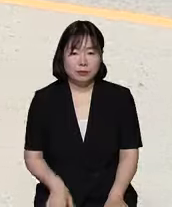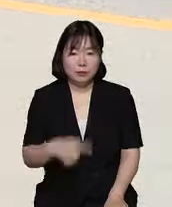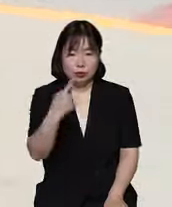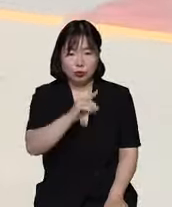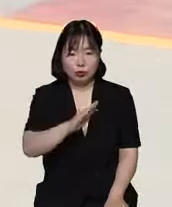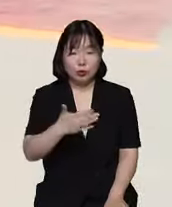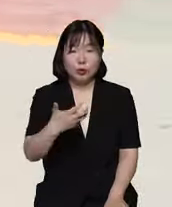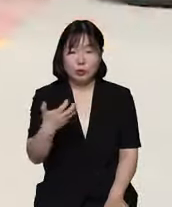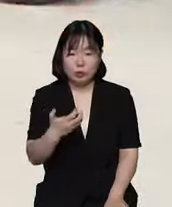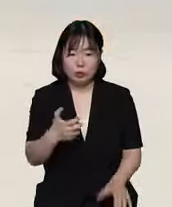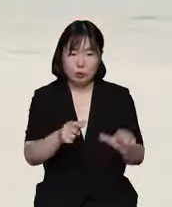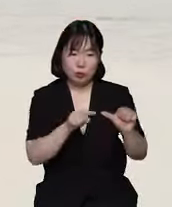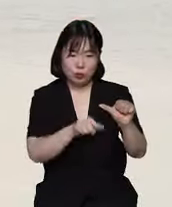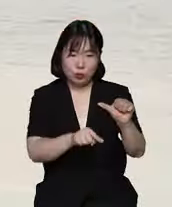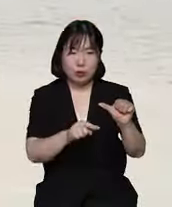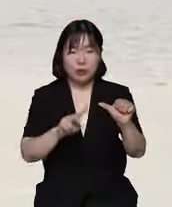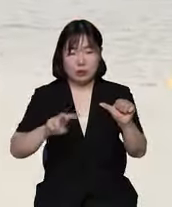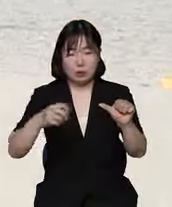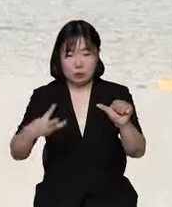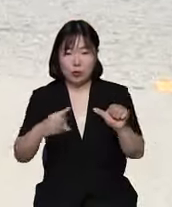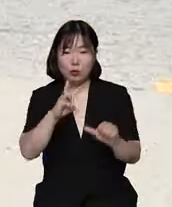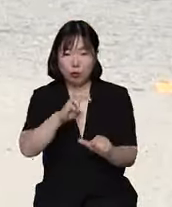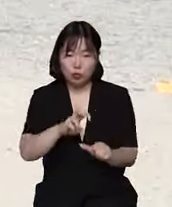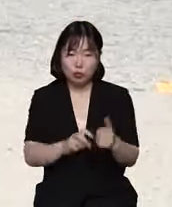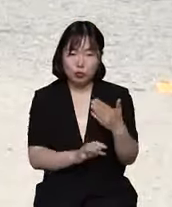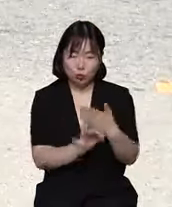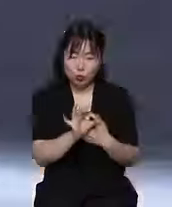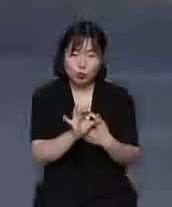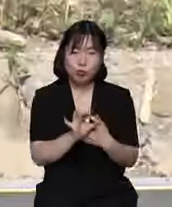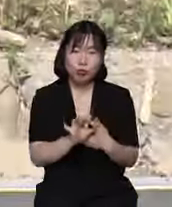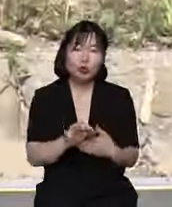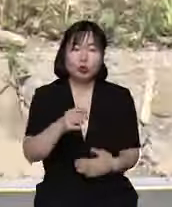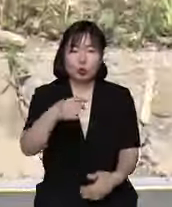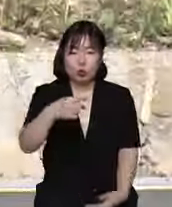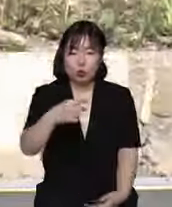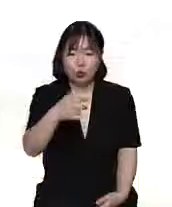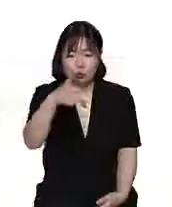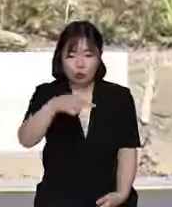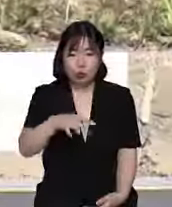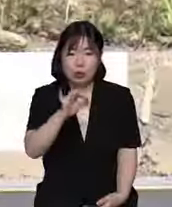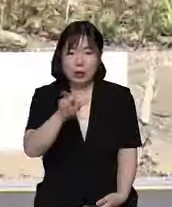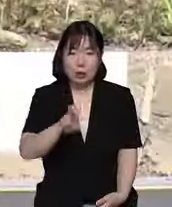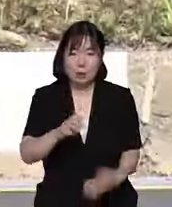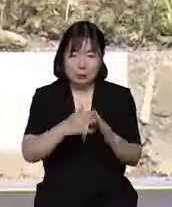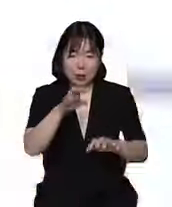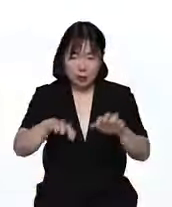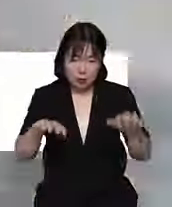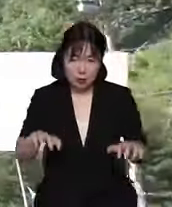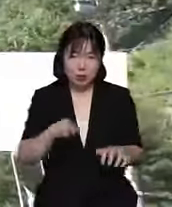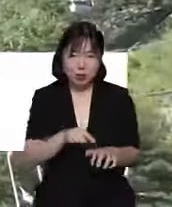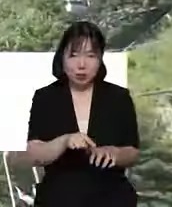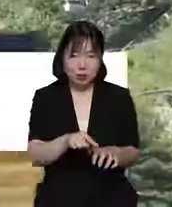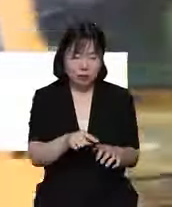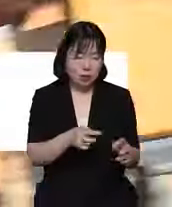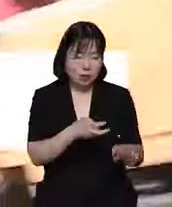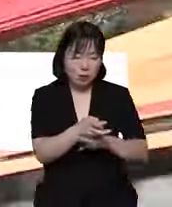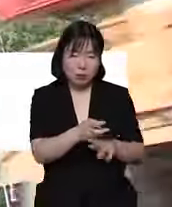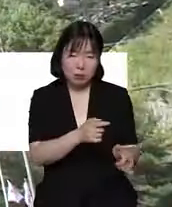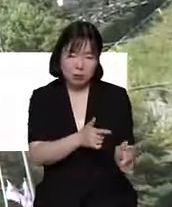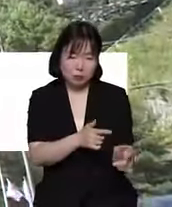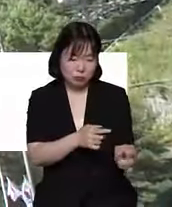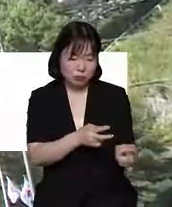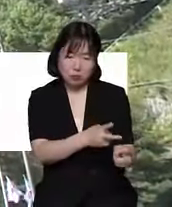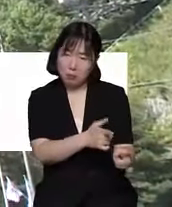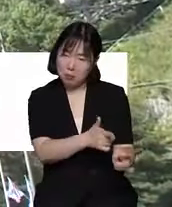1980년 5월 23일 동구 마을에서 대 군인들은 마이크로 버스에